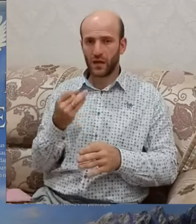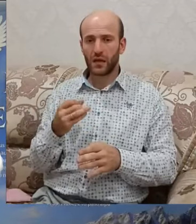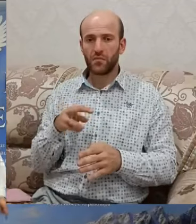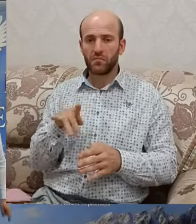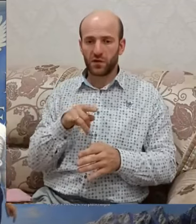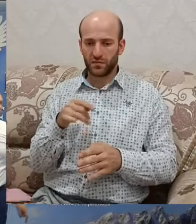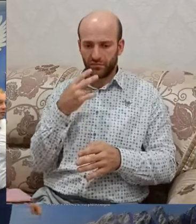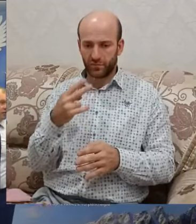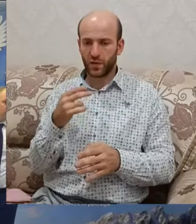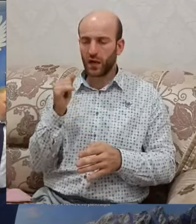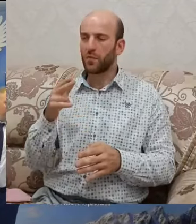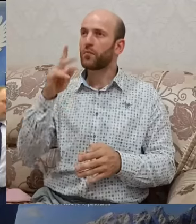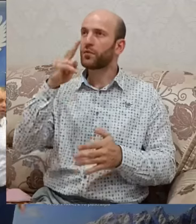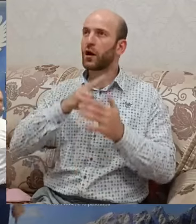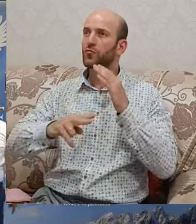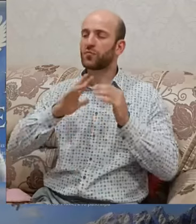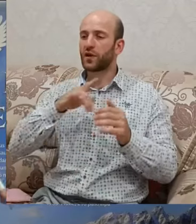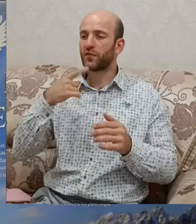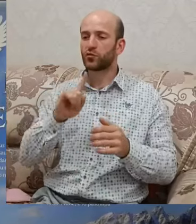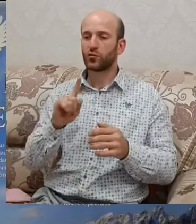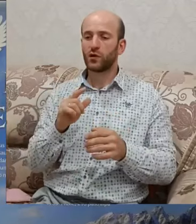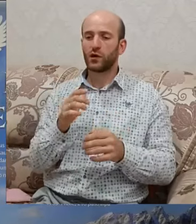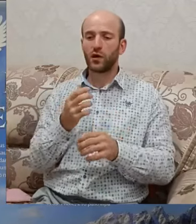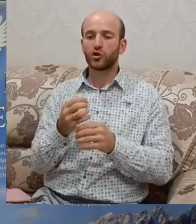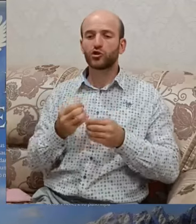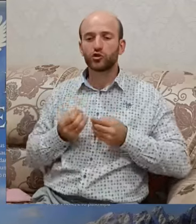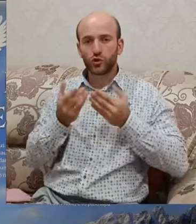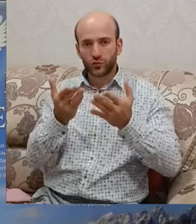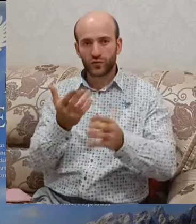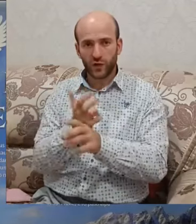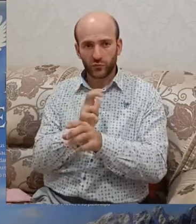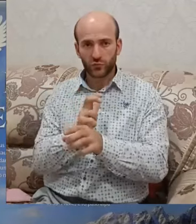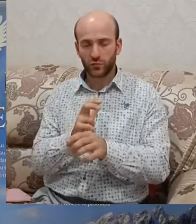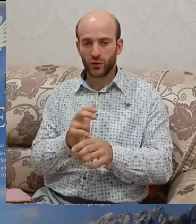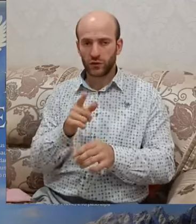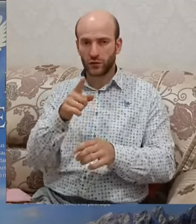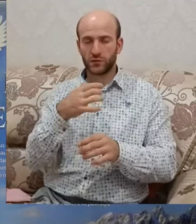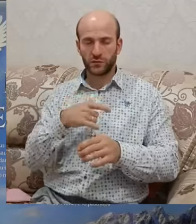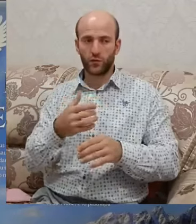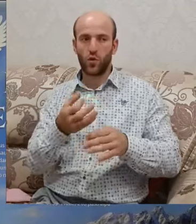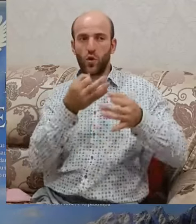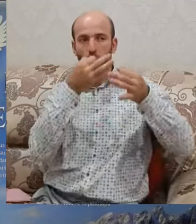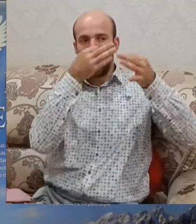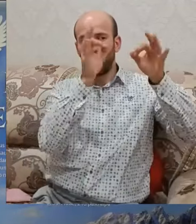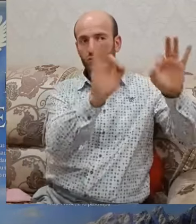siūsti. И вместо того, чтобы оставили там на подоконнике.